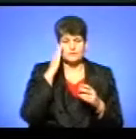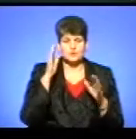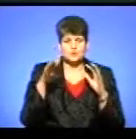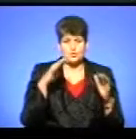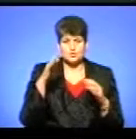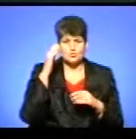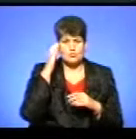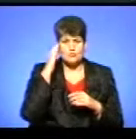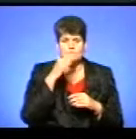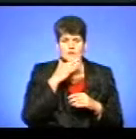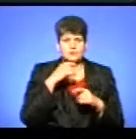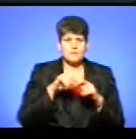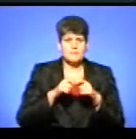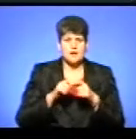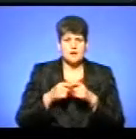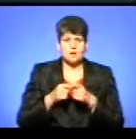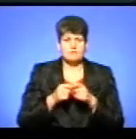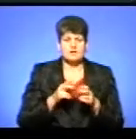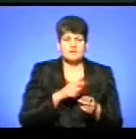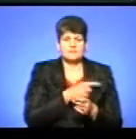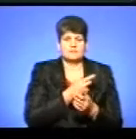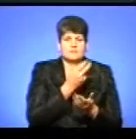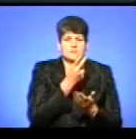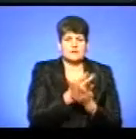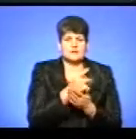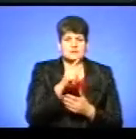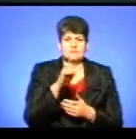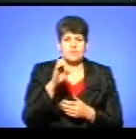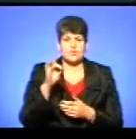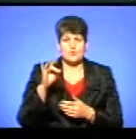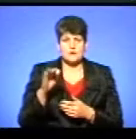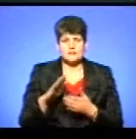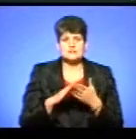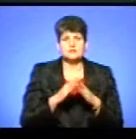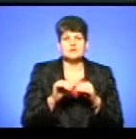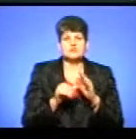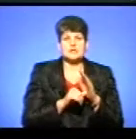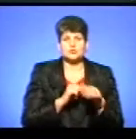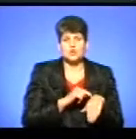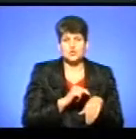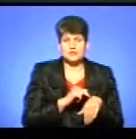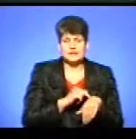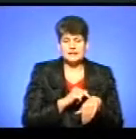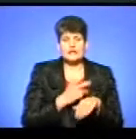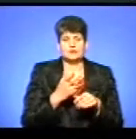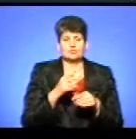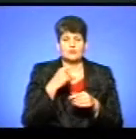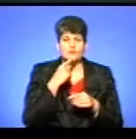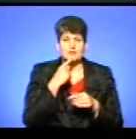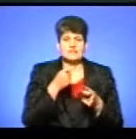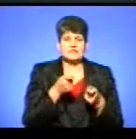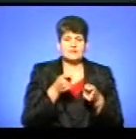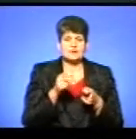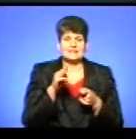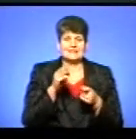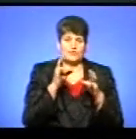мозку, множинні переломи і доправили її до Зборівської районної лікарні. Станом на 16-ту годину, за словами завідувача травматологічного